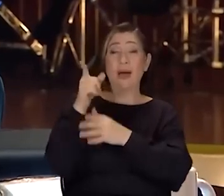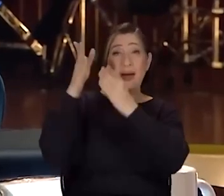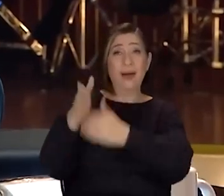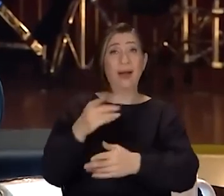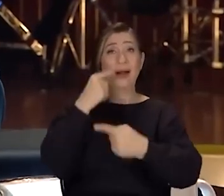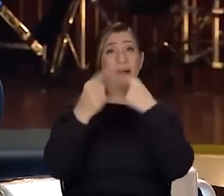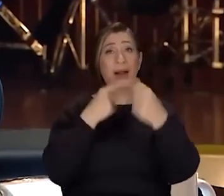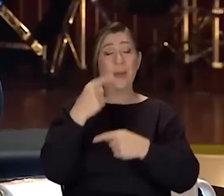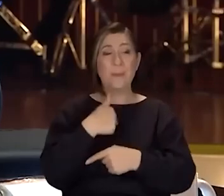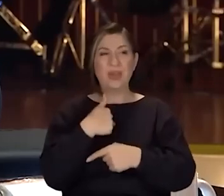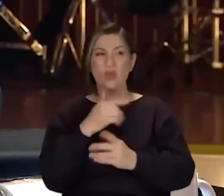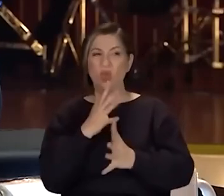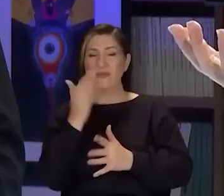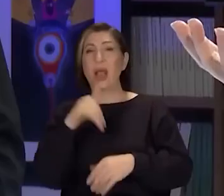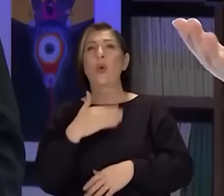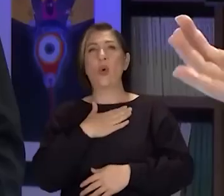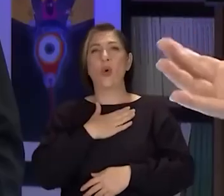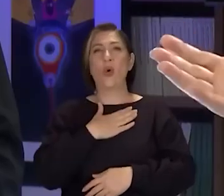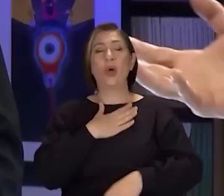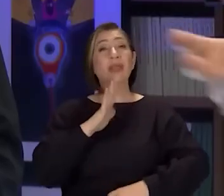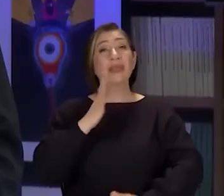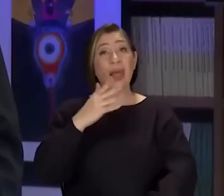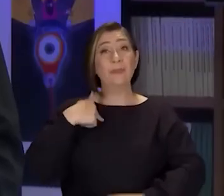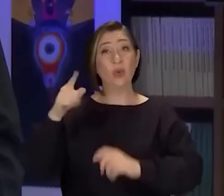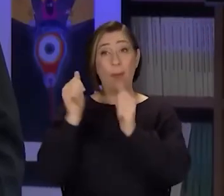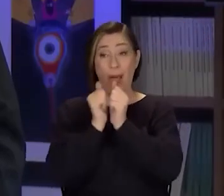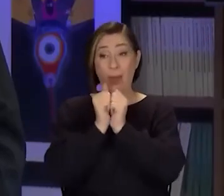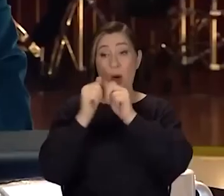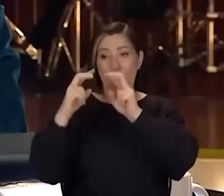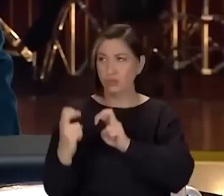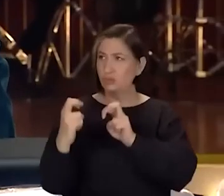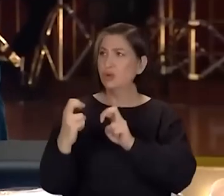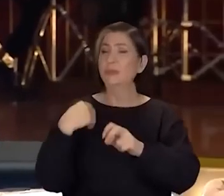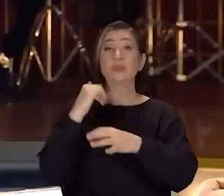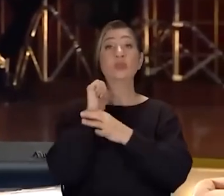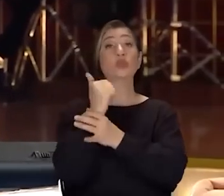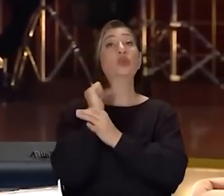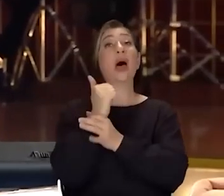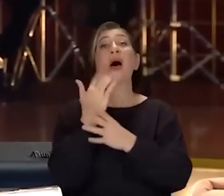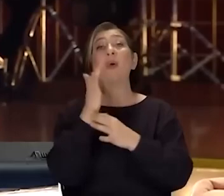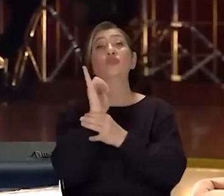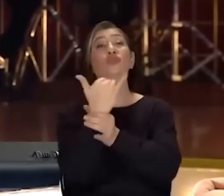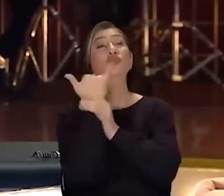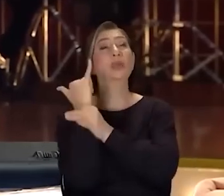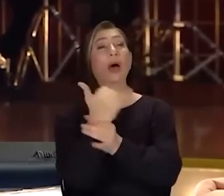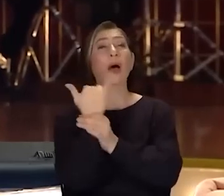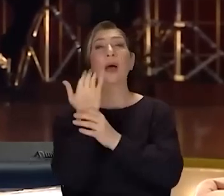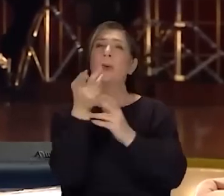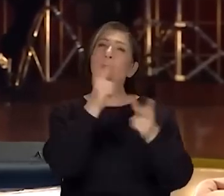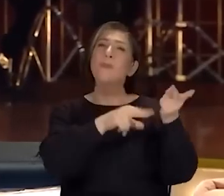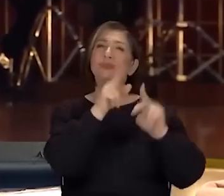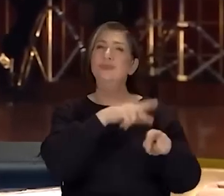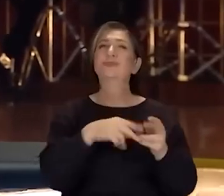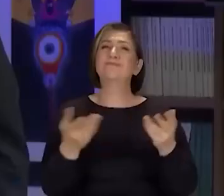ilgili konuşunca bana da garip geliyor. Çünkü biz onlarla oturduğumuz zaman bizim ustalar da artık